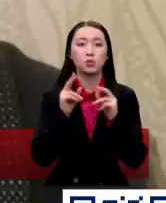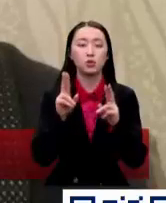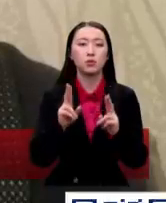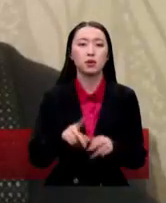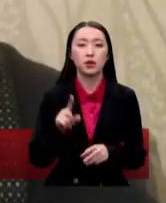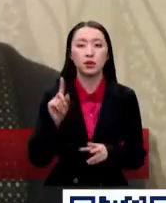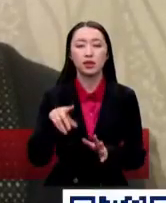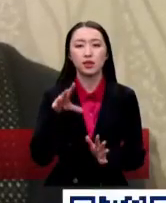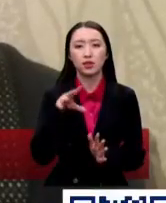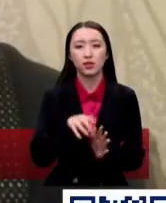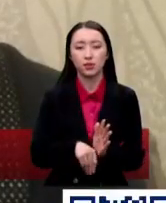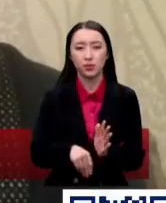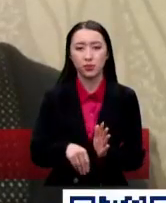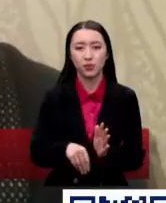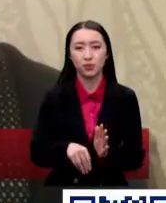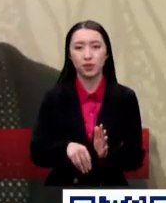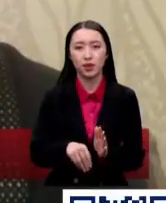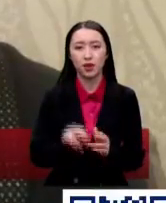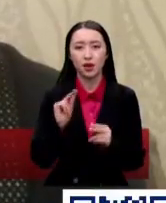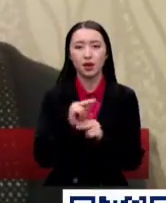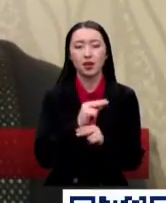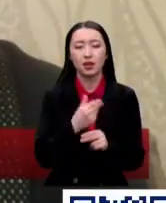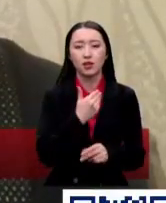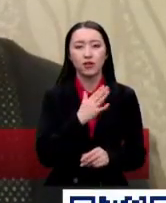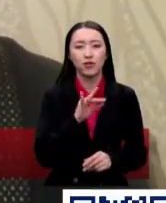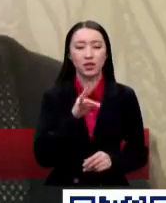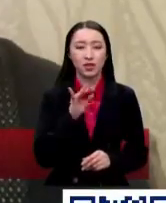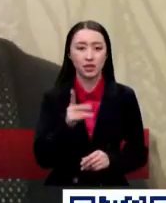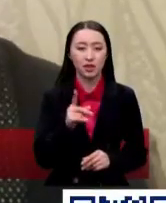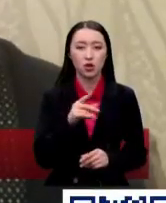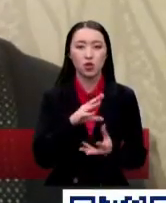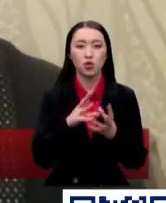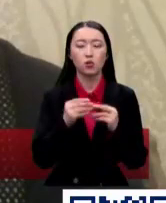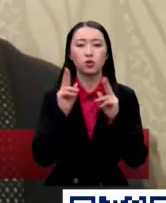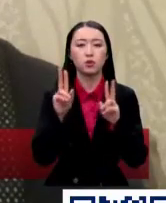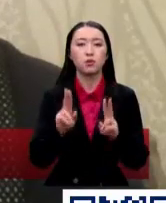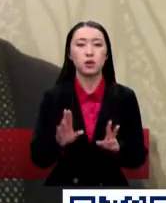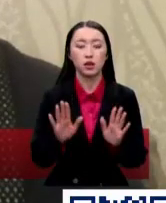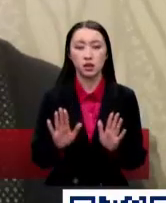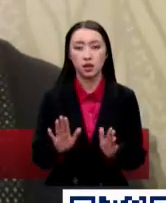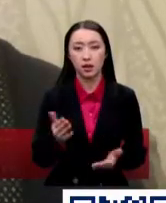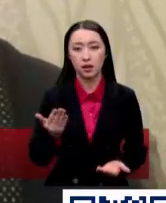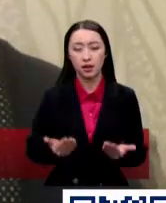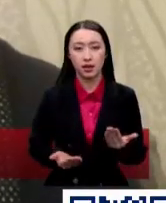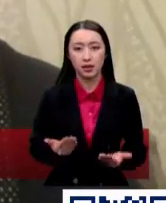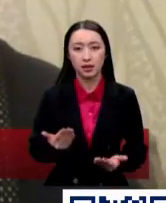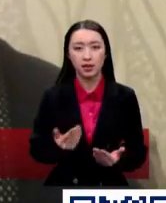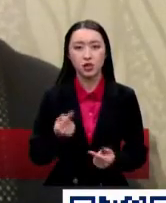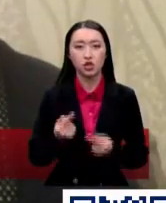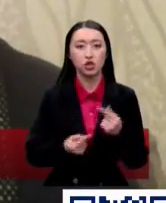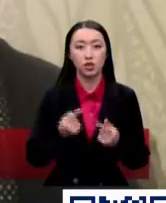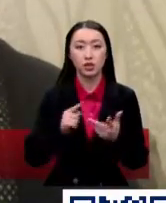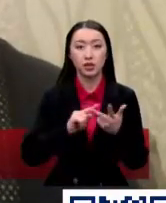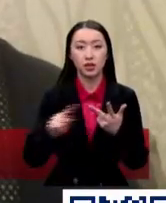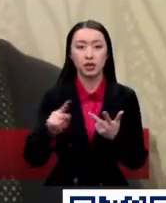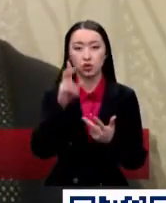как и поправка Джексона Веника, общее правило такое, что если через третью страну